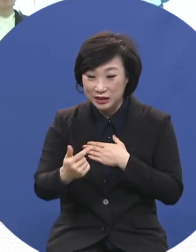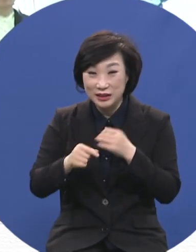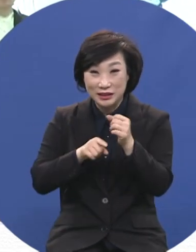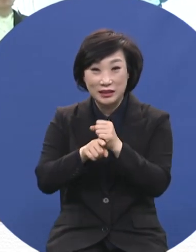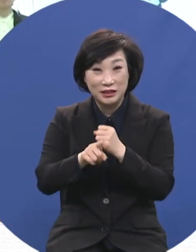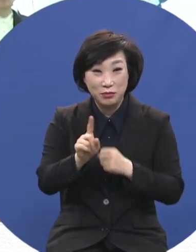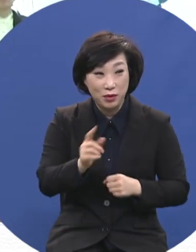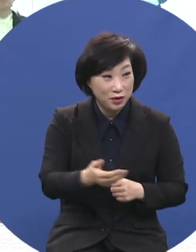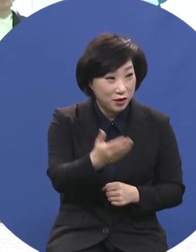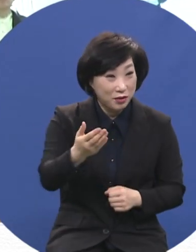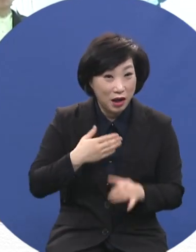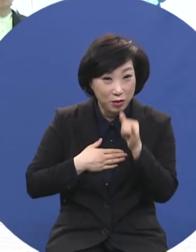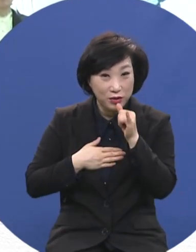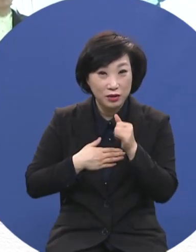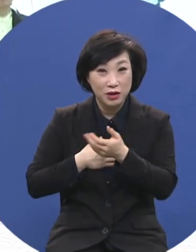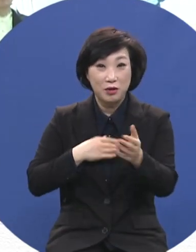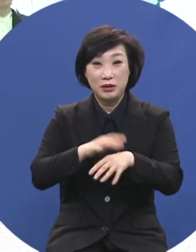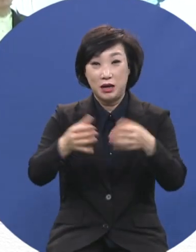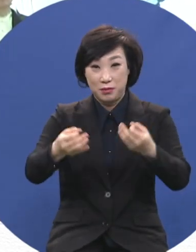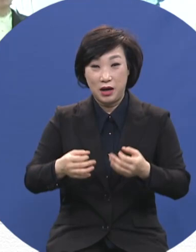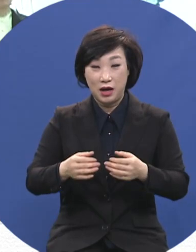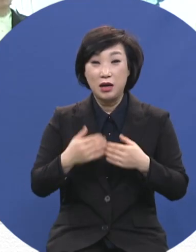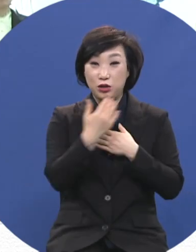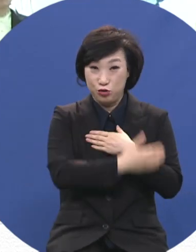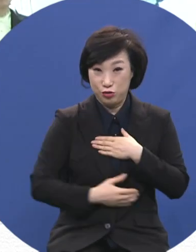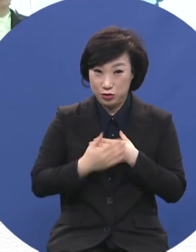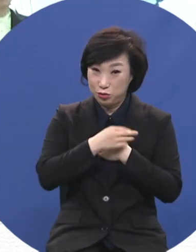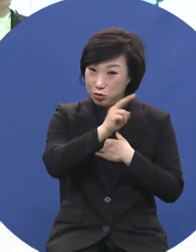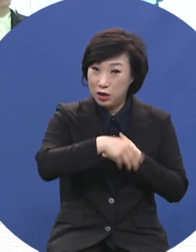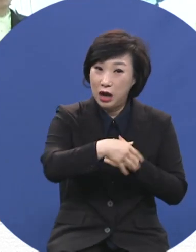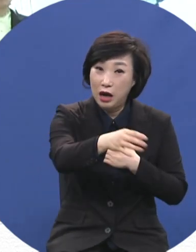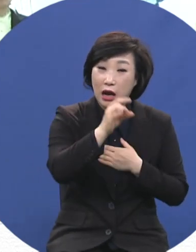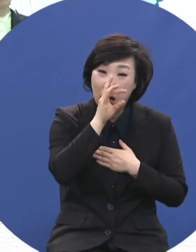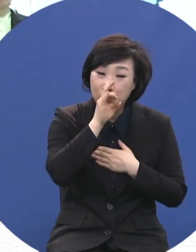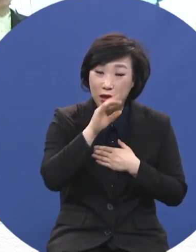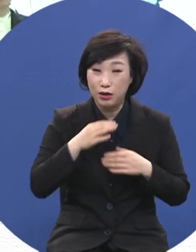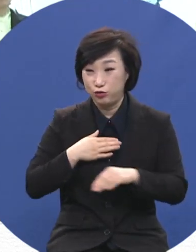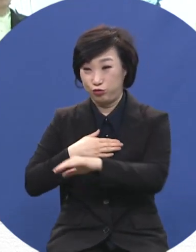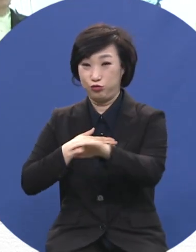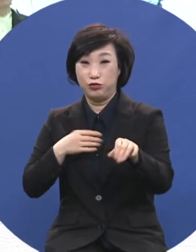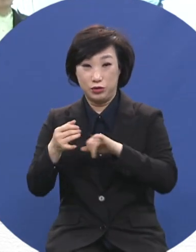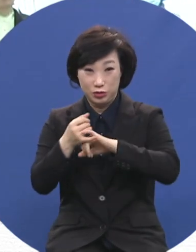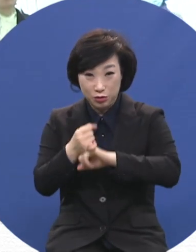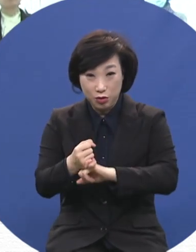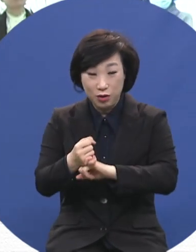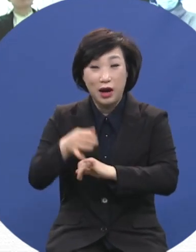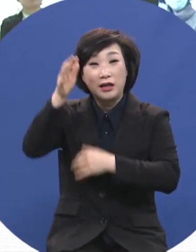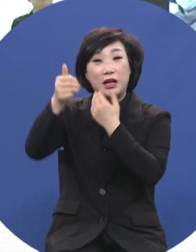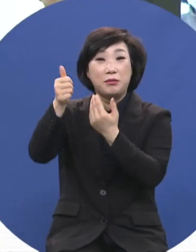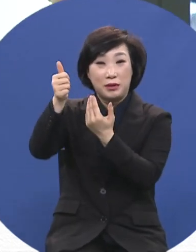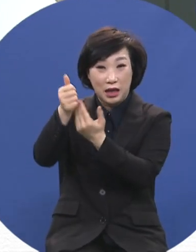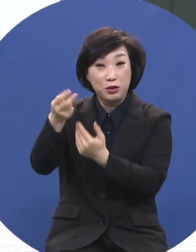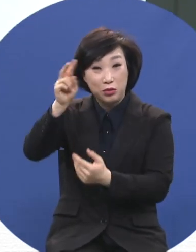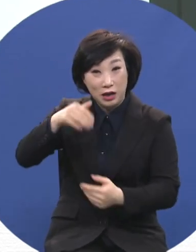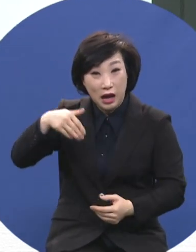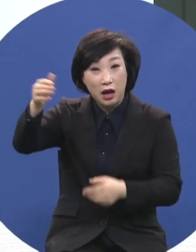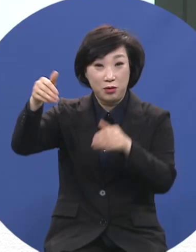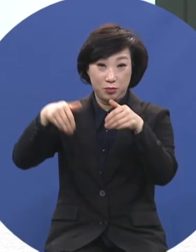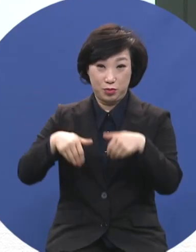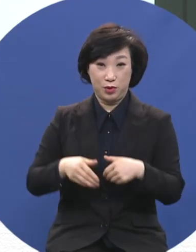들어, 육신에게로 돌아가면 안 된다 이 말이에요. 반드시 우린 하나님께로 돌아가야 된다는